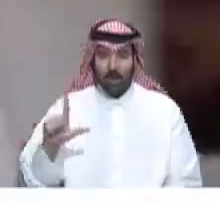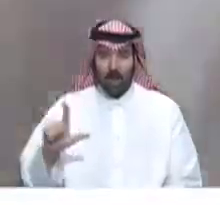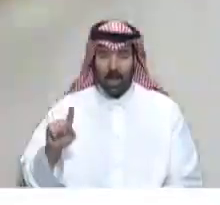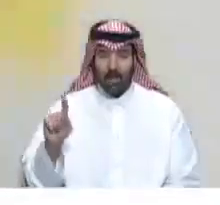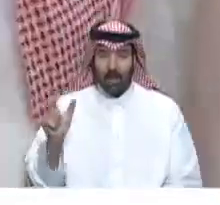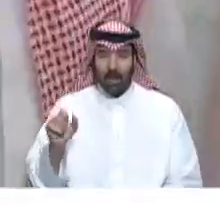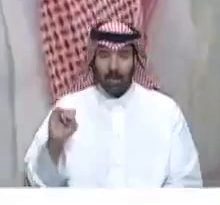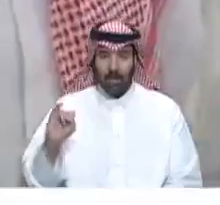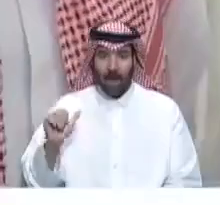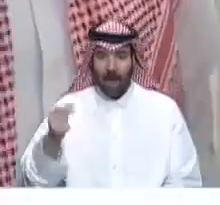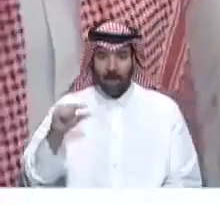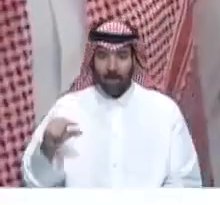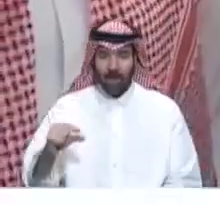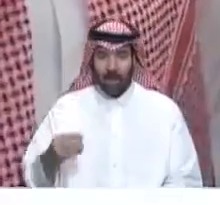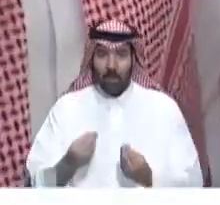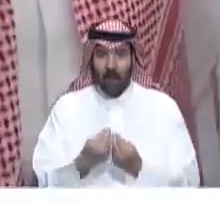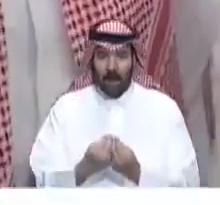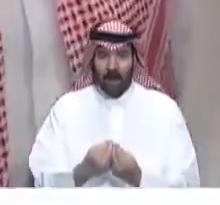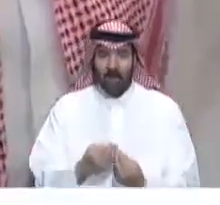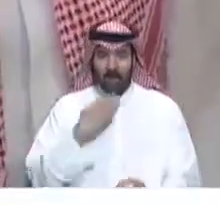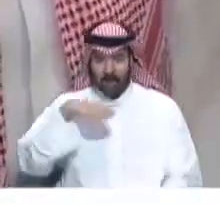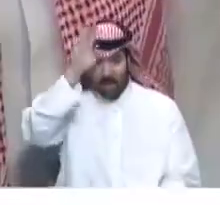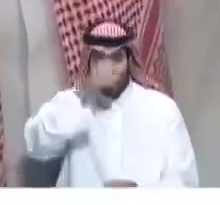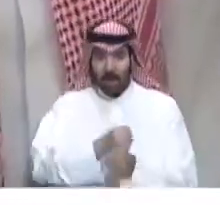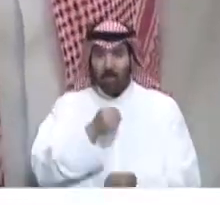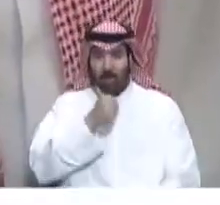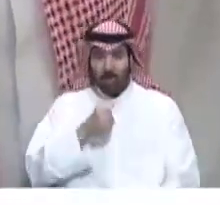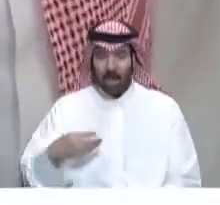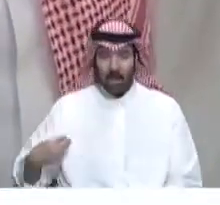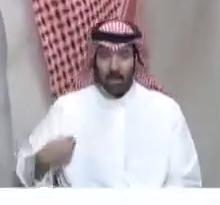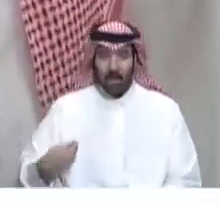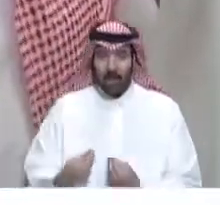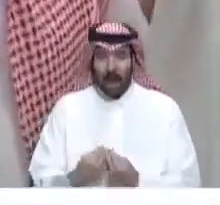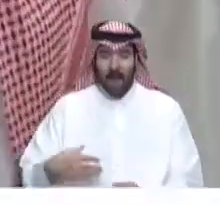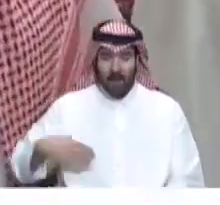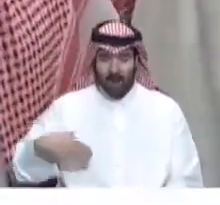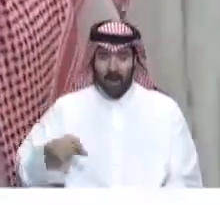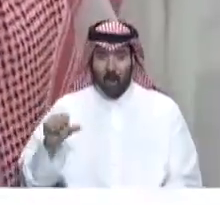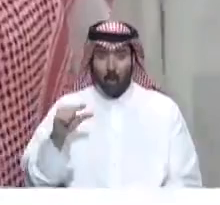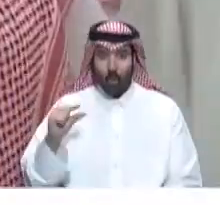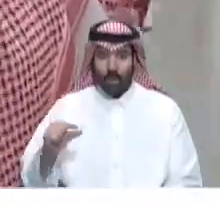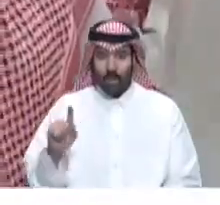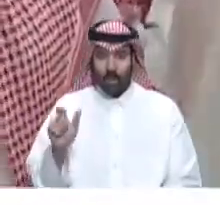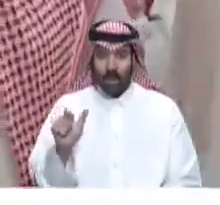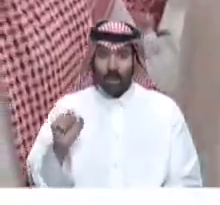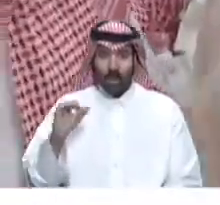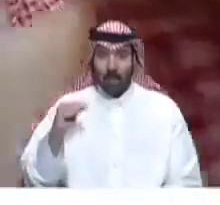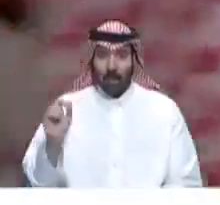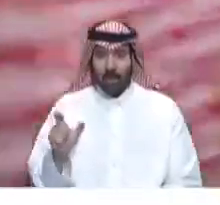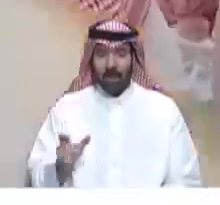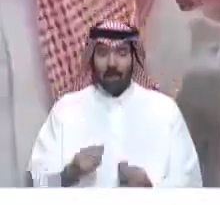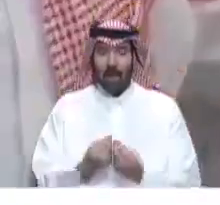بن عبد العزيز مستشار وخادم الحرمين الشريفين، وصاحب السمو الملكي الأمير وليد بن عبد المحسن بن عبد